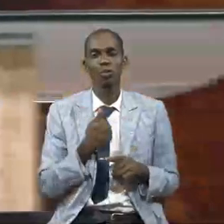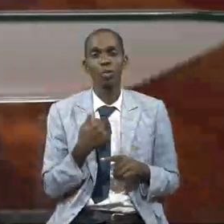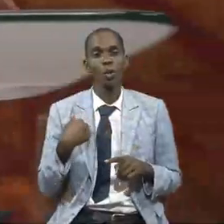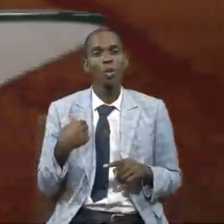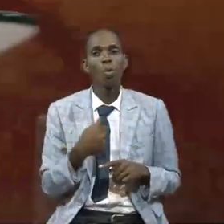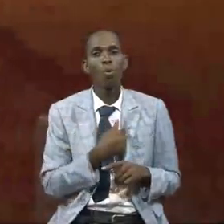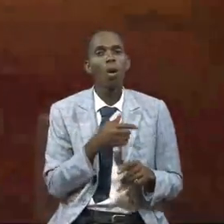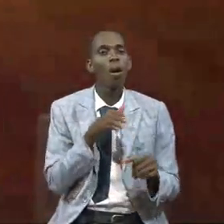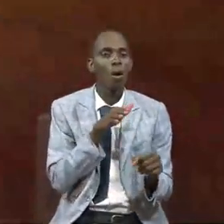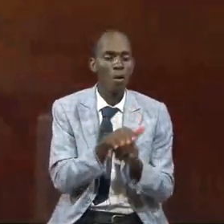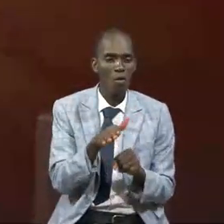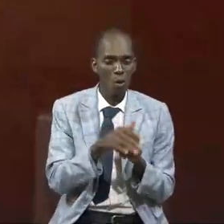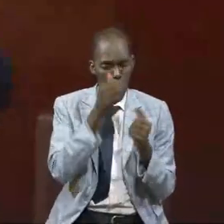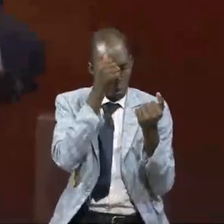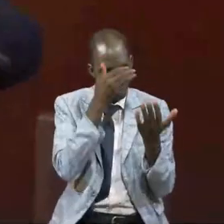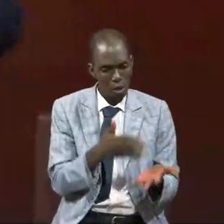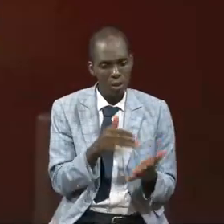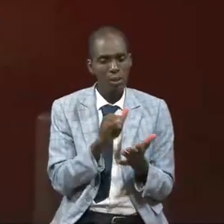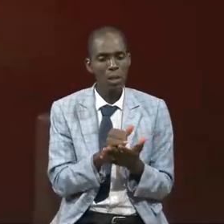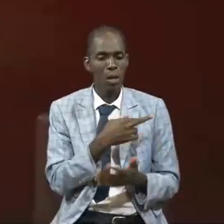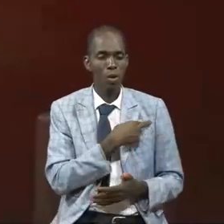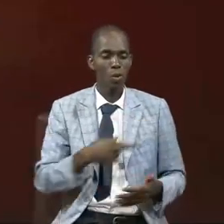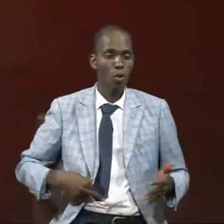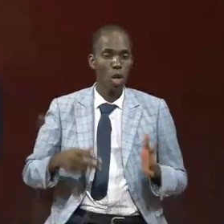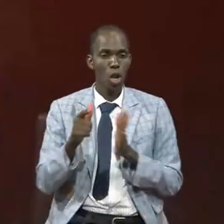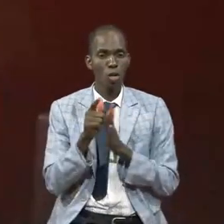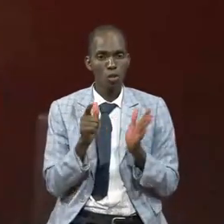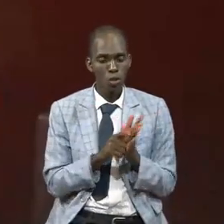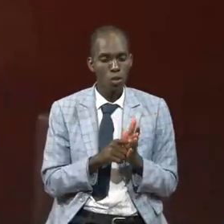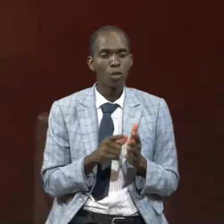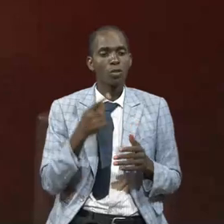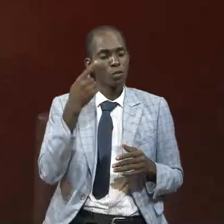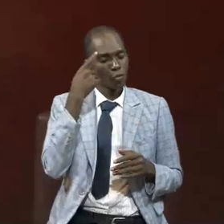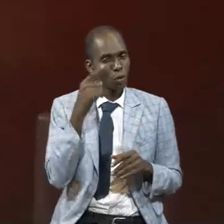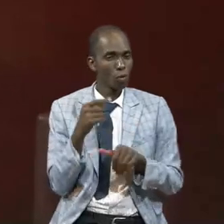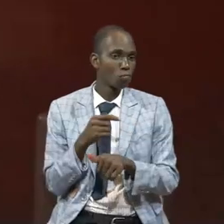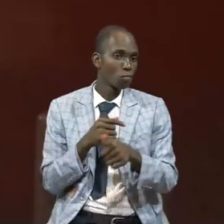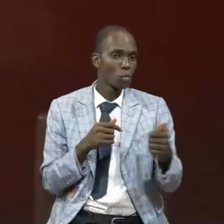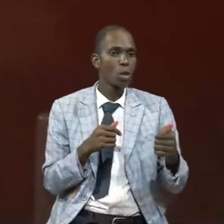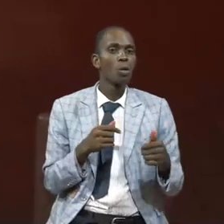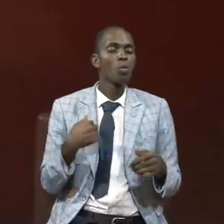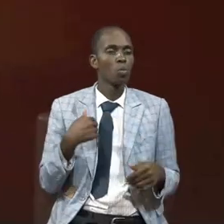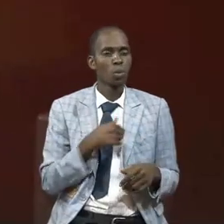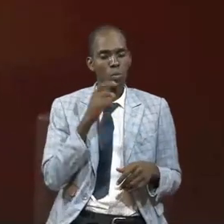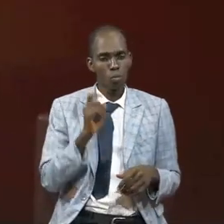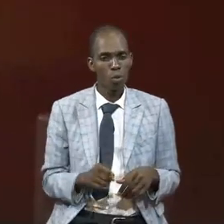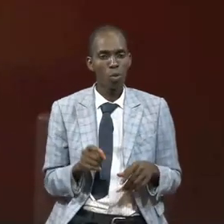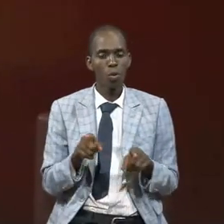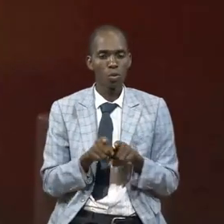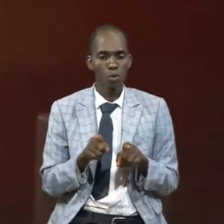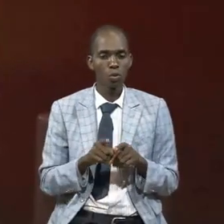nous proclamons la loi royale d'abord à nous-mêmes et puis nous la proclamons aux